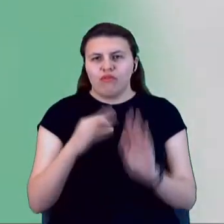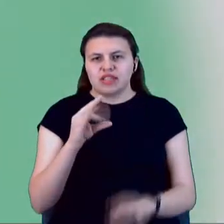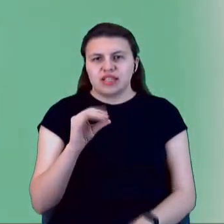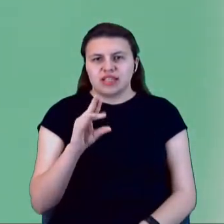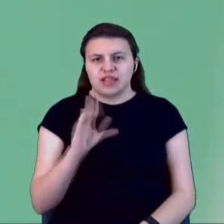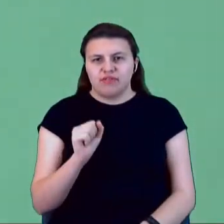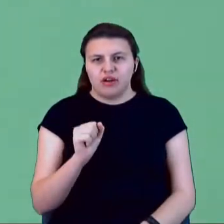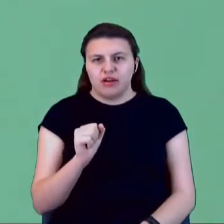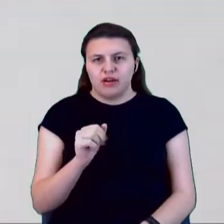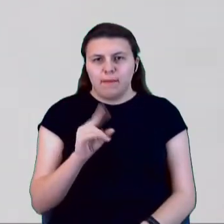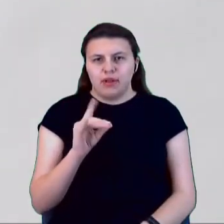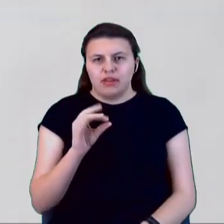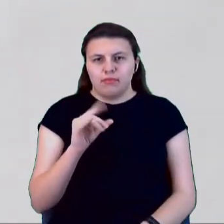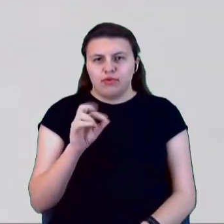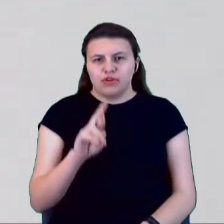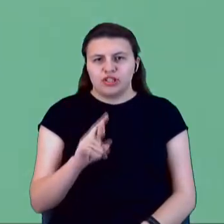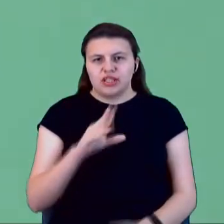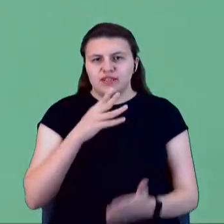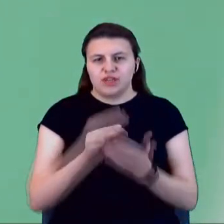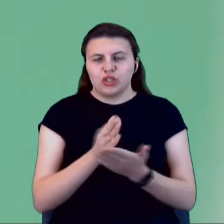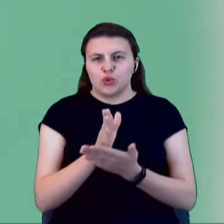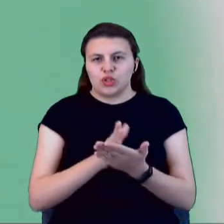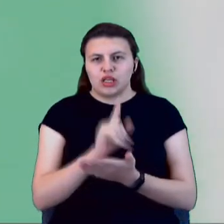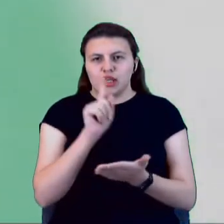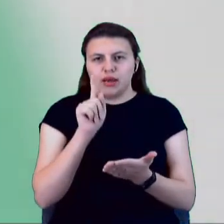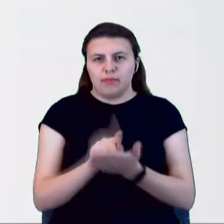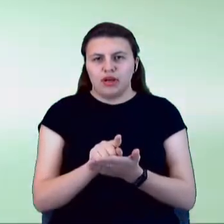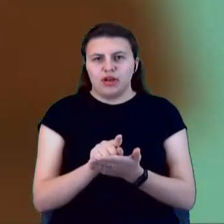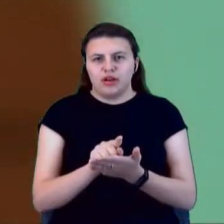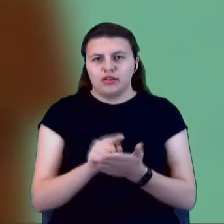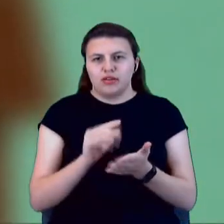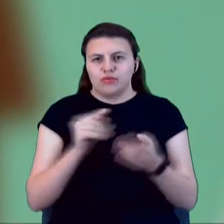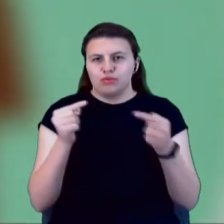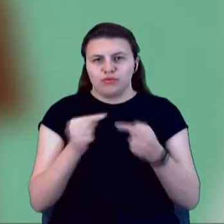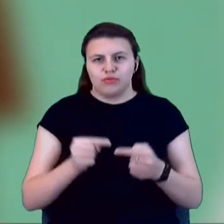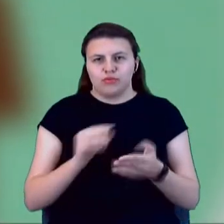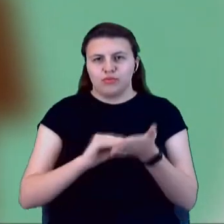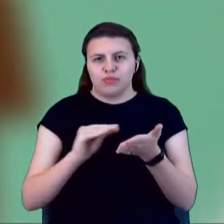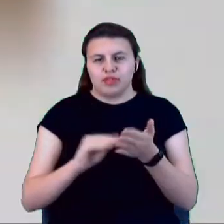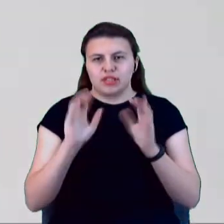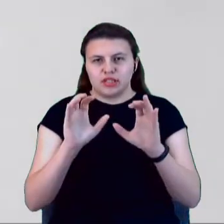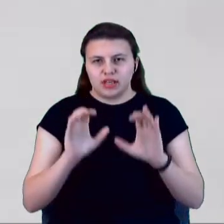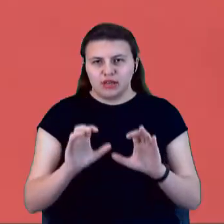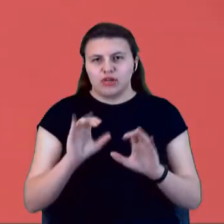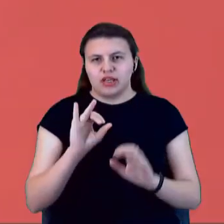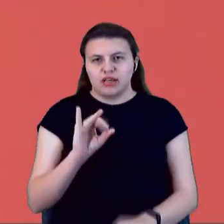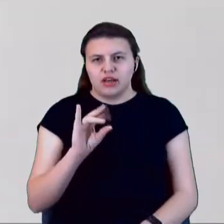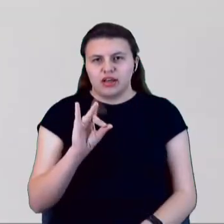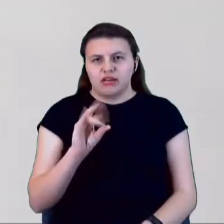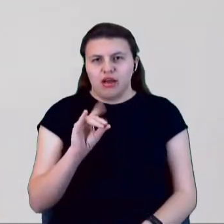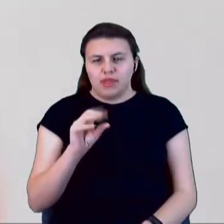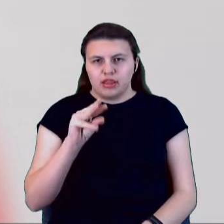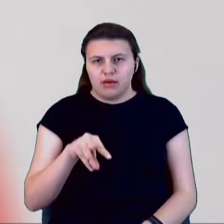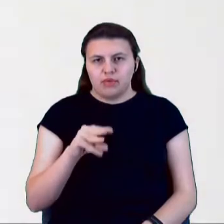Полномочия, свои служебные обязанности четко прописаны законом и регламентом Краматорского городского совета